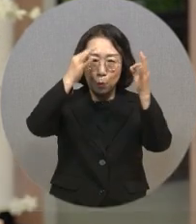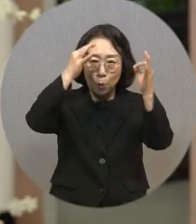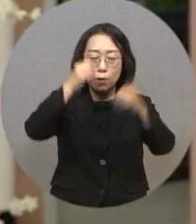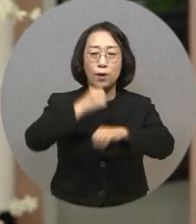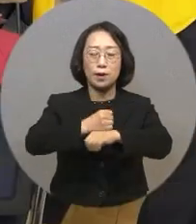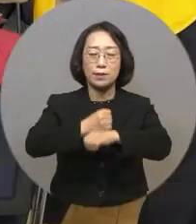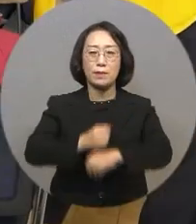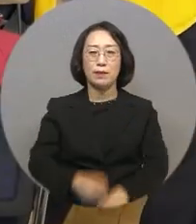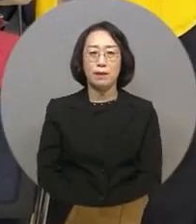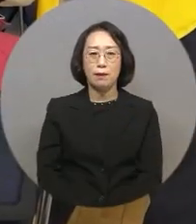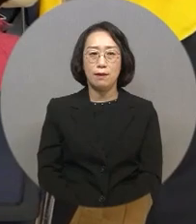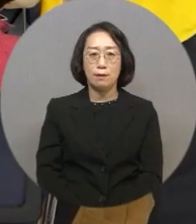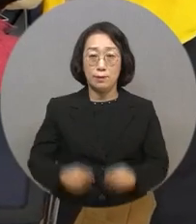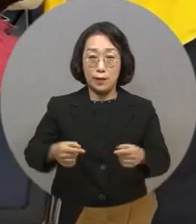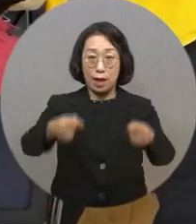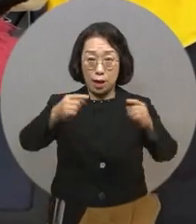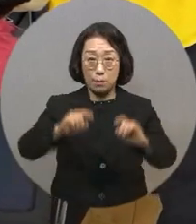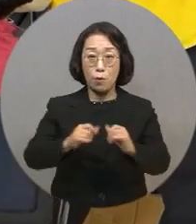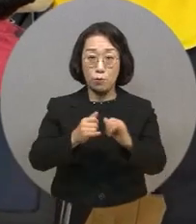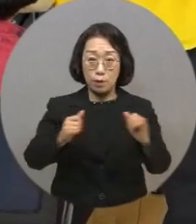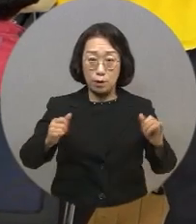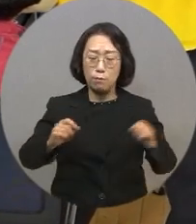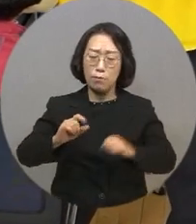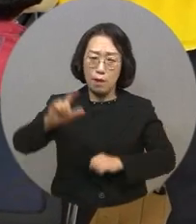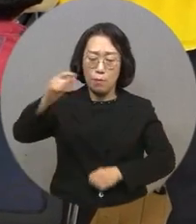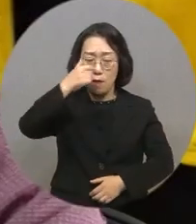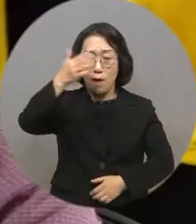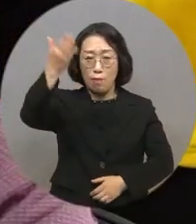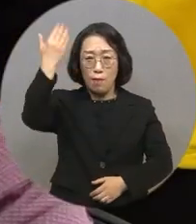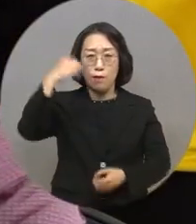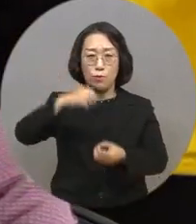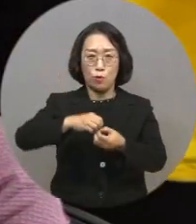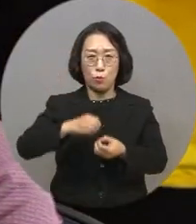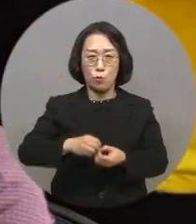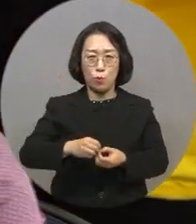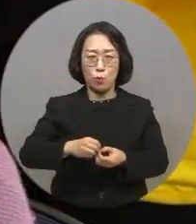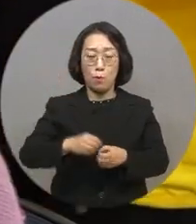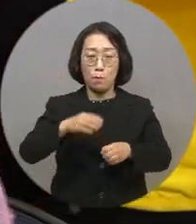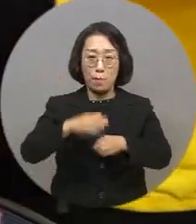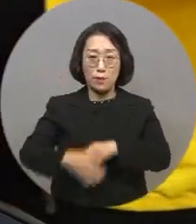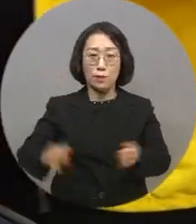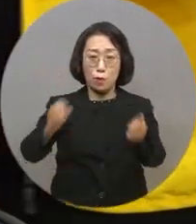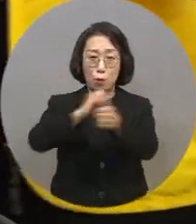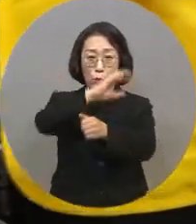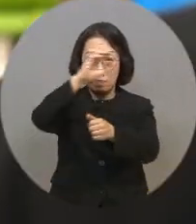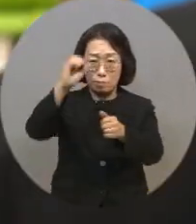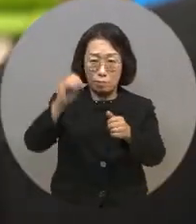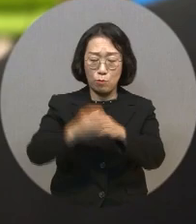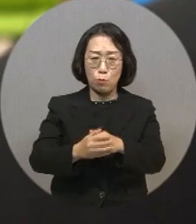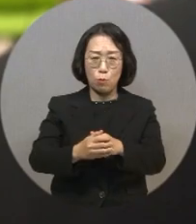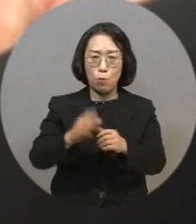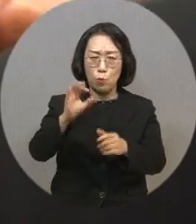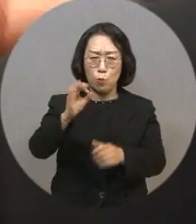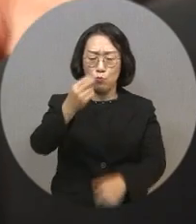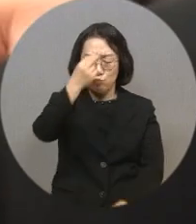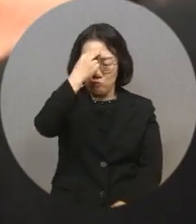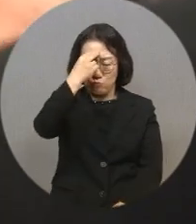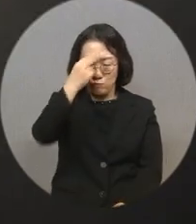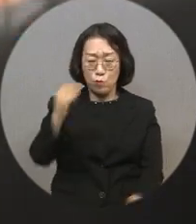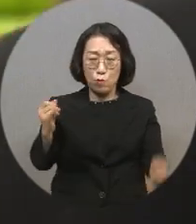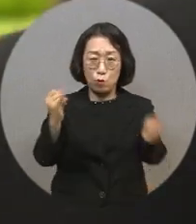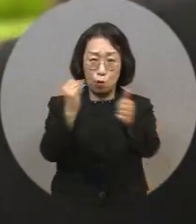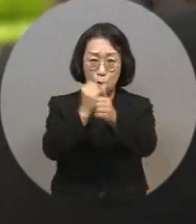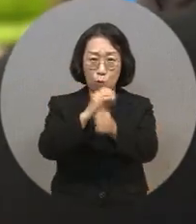노력하겠습니다. 참여 어르신들 대부분은 과거 전통올레 사진을 소장하거나 경제적 어려움으로 결혼